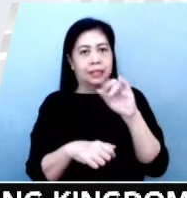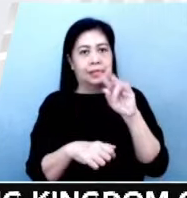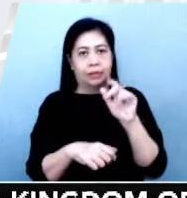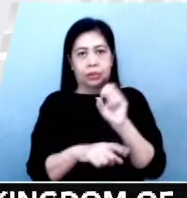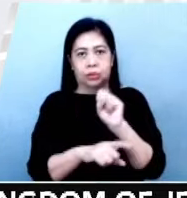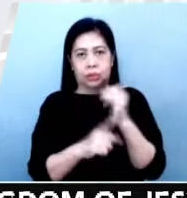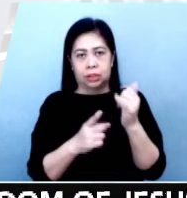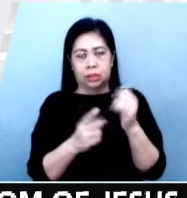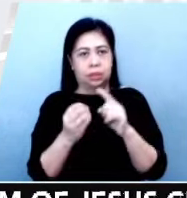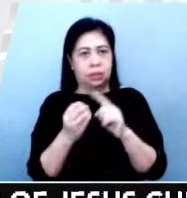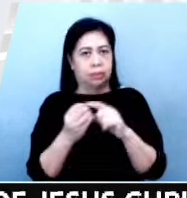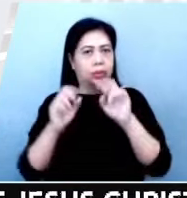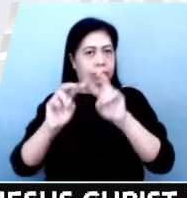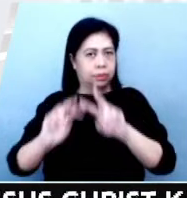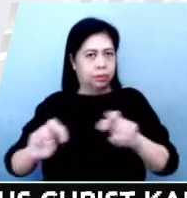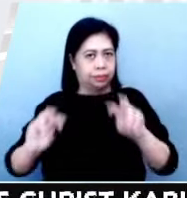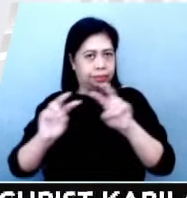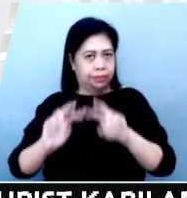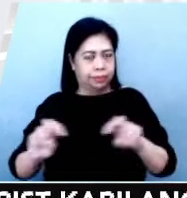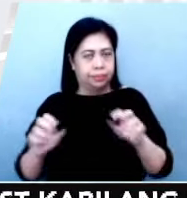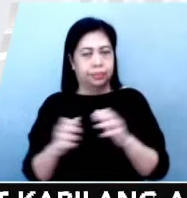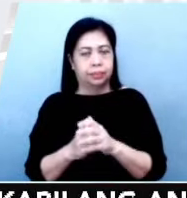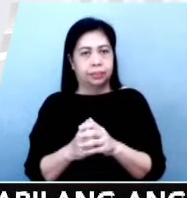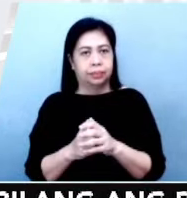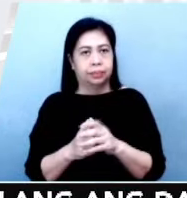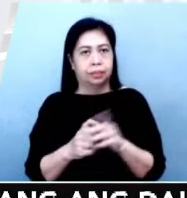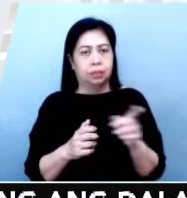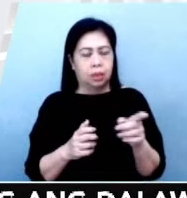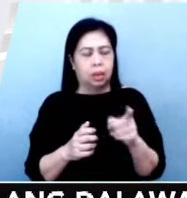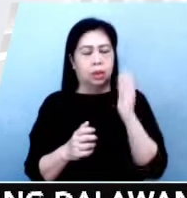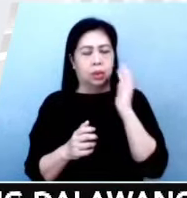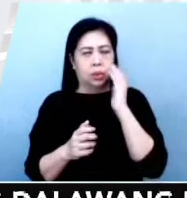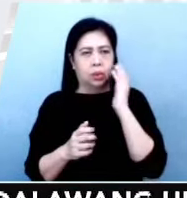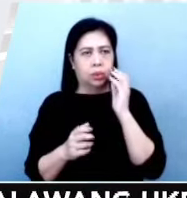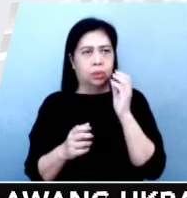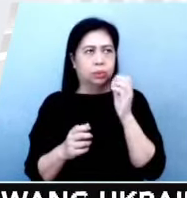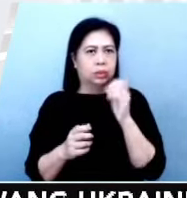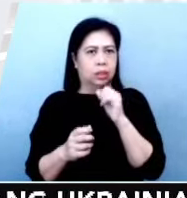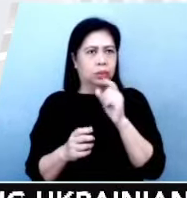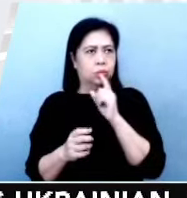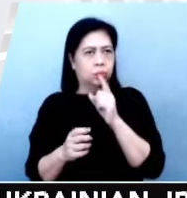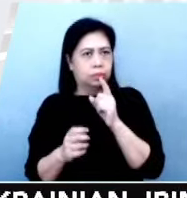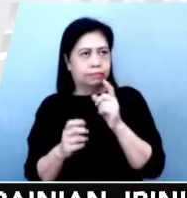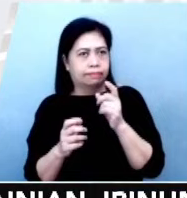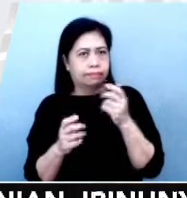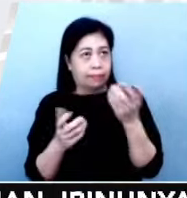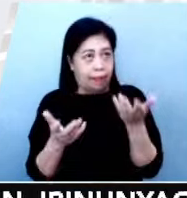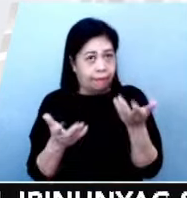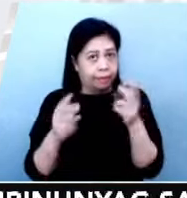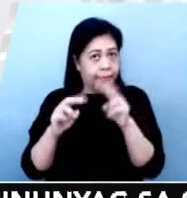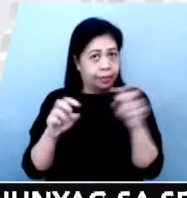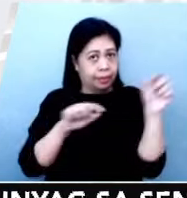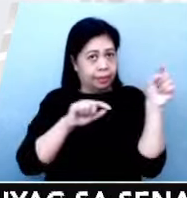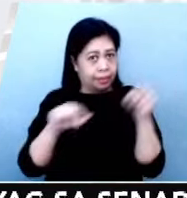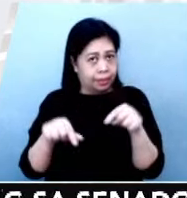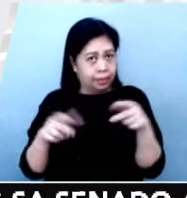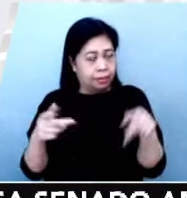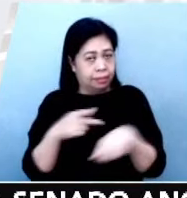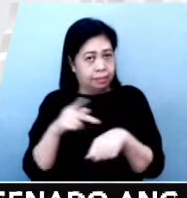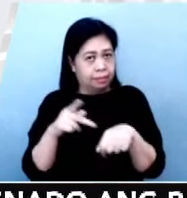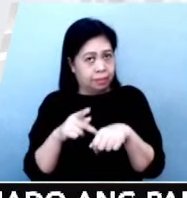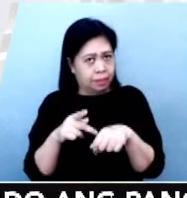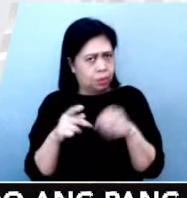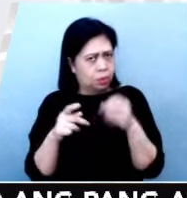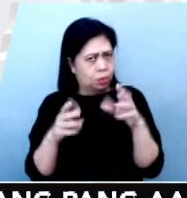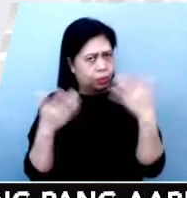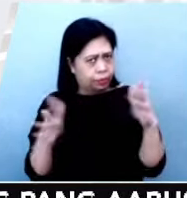ng imbestigasyon. Di naman nila itinanggi o kinumpirma kung may mga imbestigador na nga silang nasa bansa o nagpunta